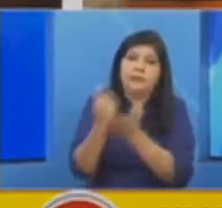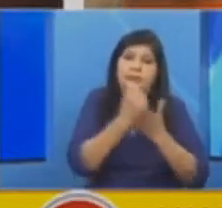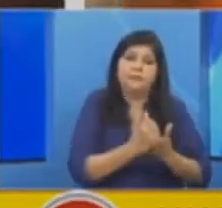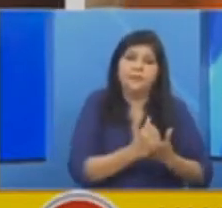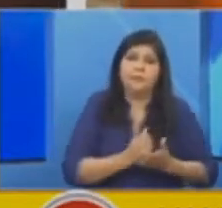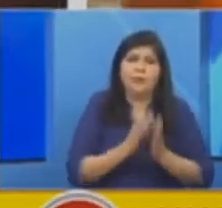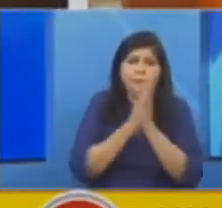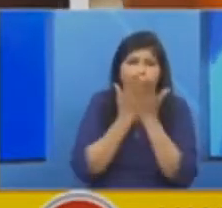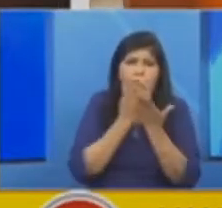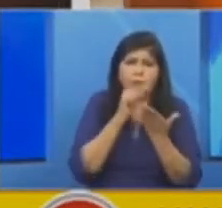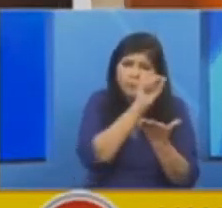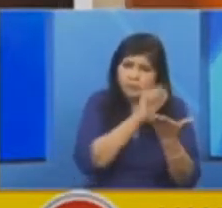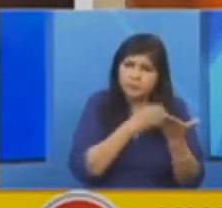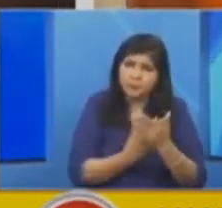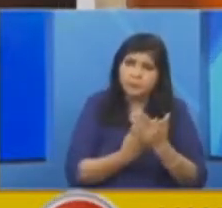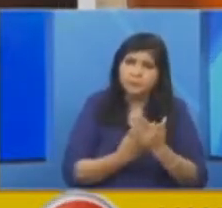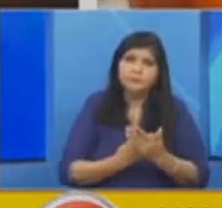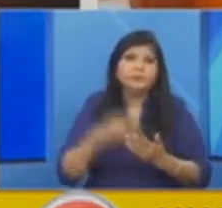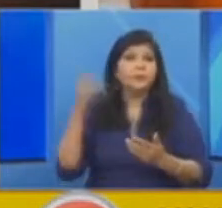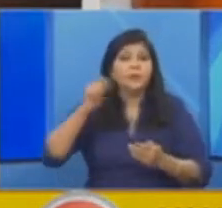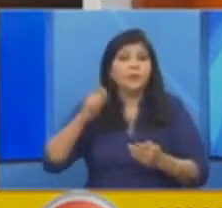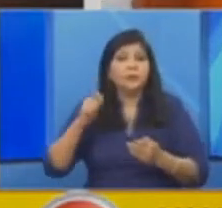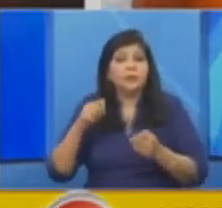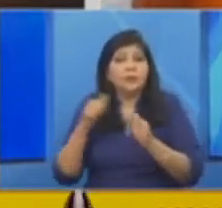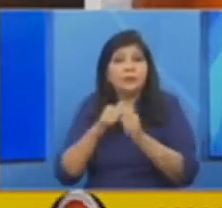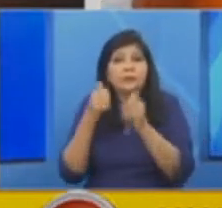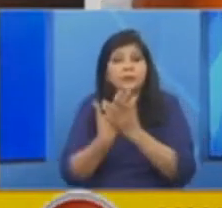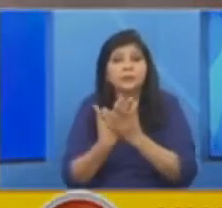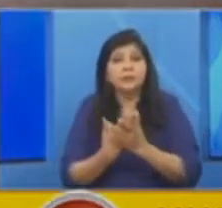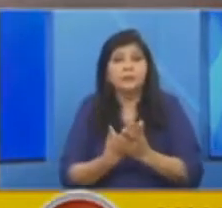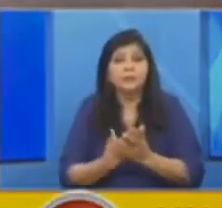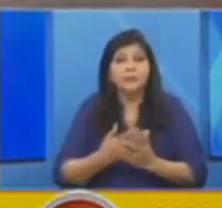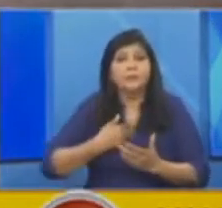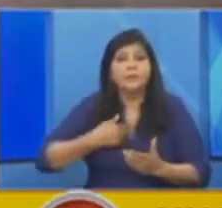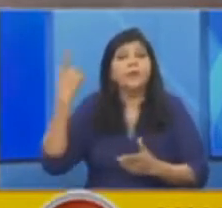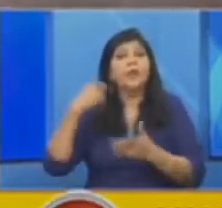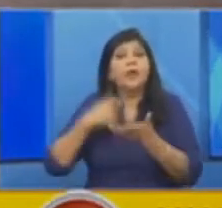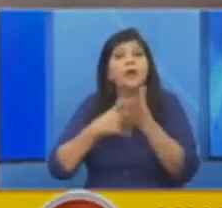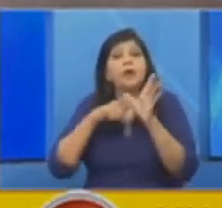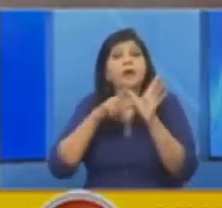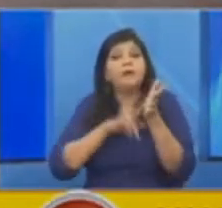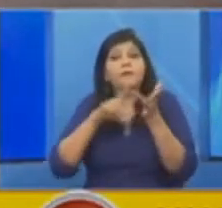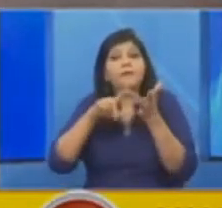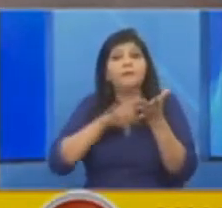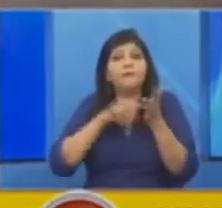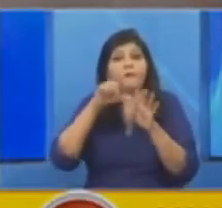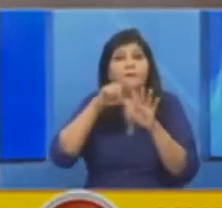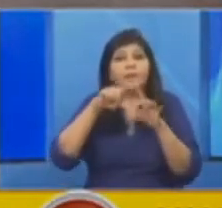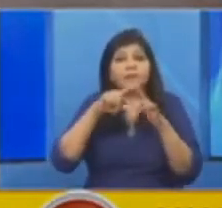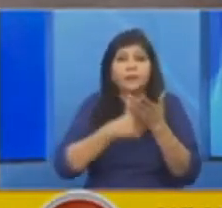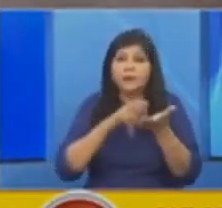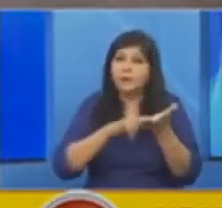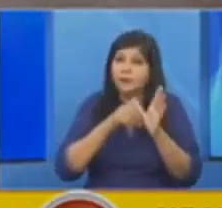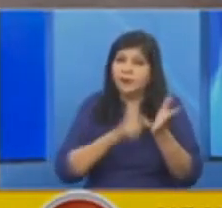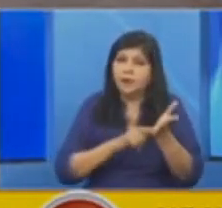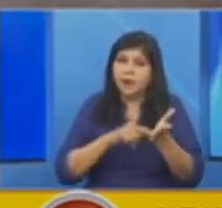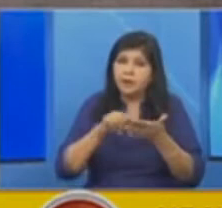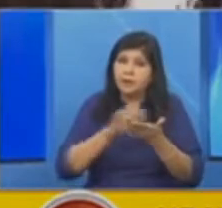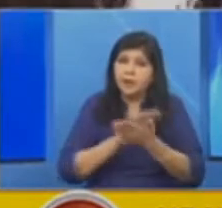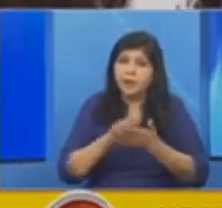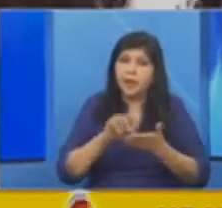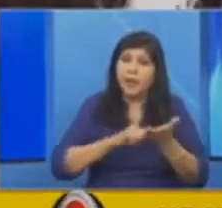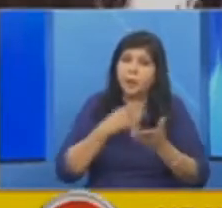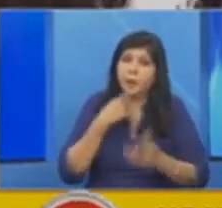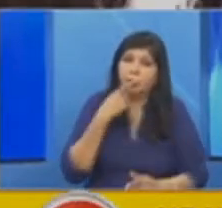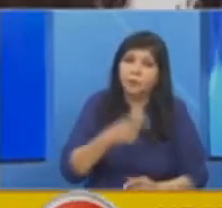पढ़ा कि खिलोनों के सबन्द में गुरुदेव रविद्रना टेगोर ने कहा था कि बेश टॉय वो होता